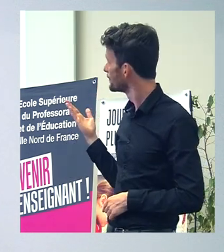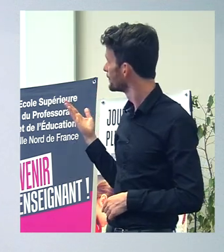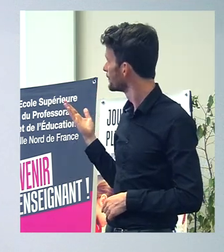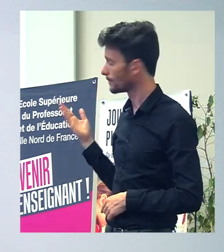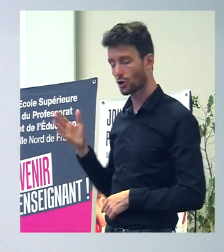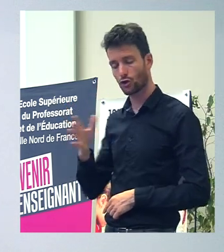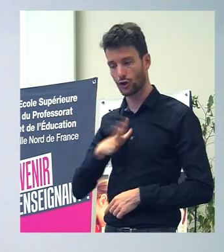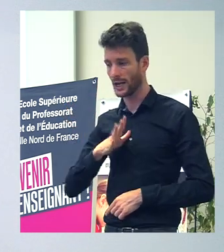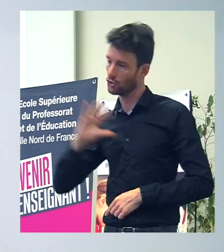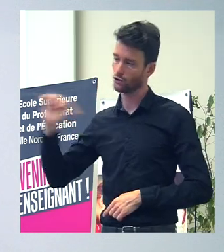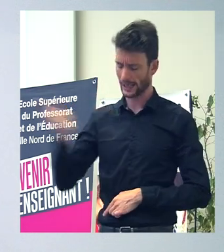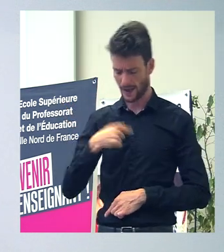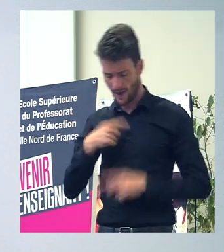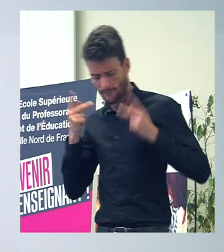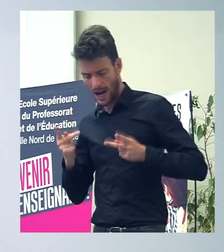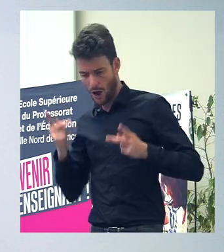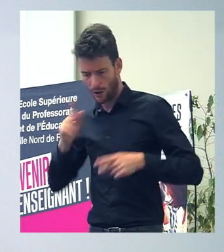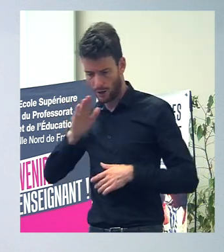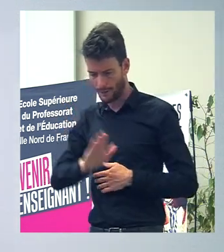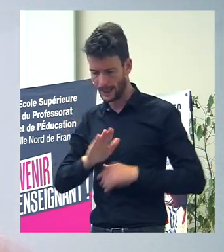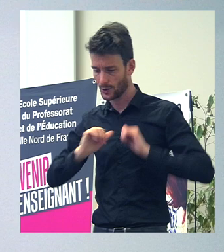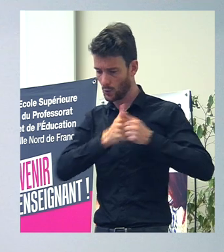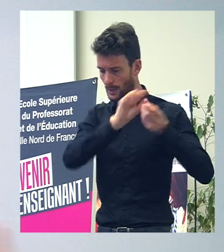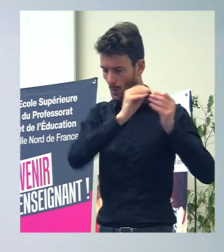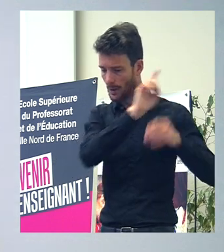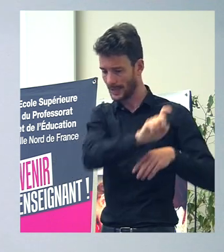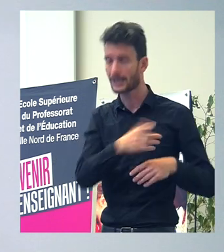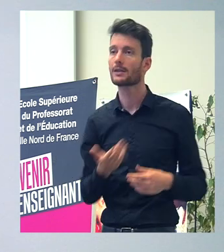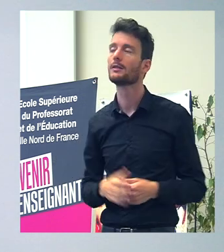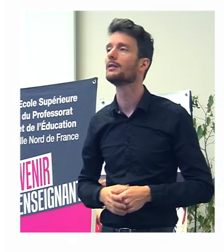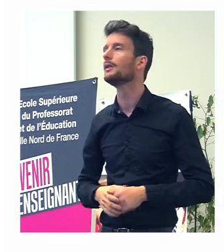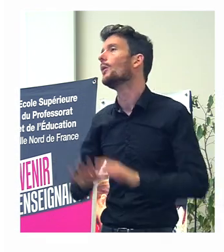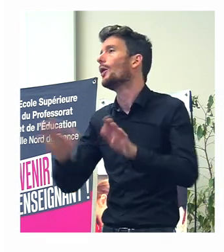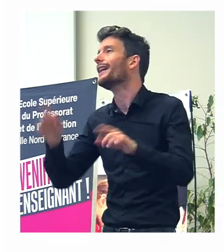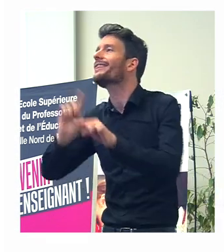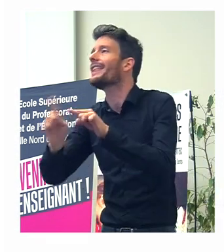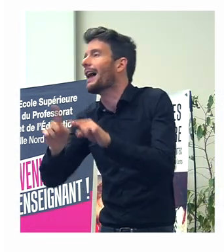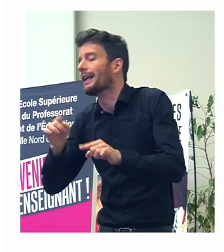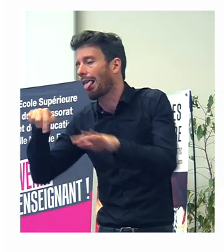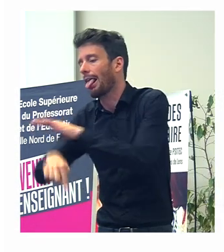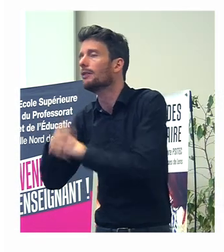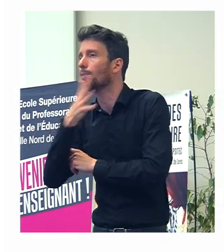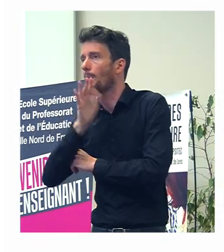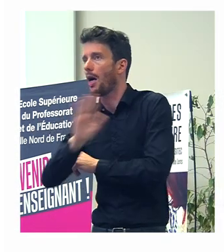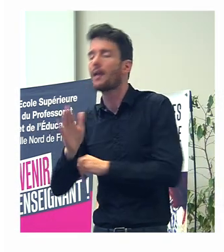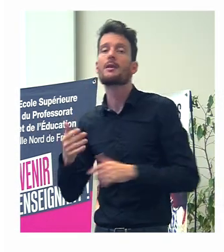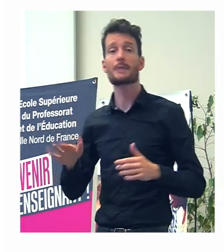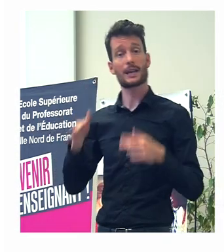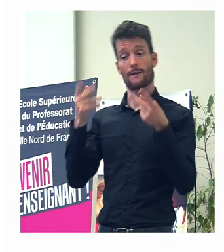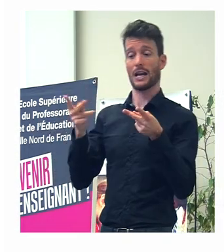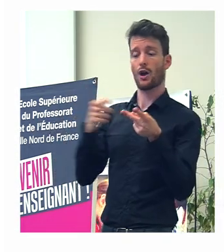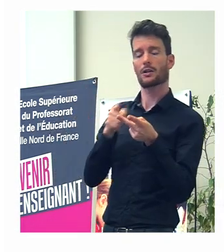c'est-à-dire des valeurs, parce que la question des valeurs, on ne peut pas rentrer dans le détail, mais la valeur... C'est